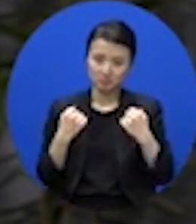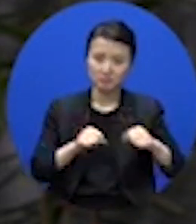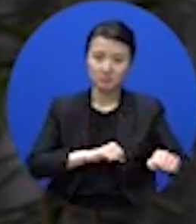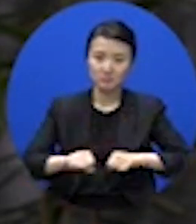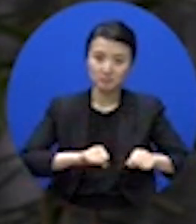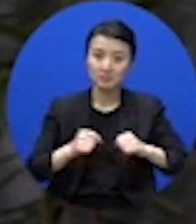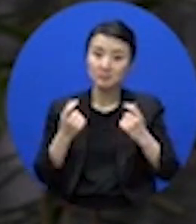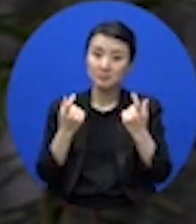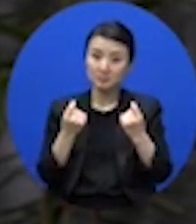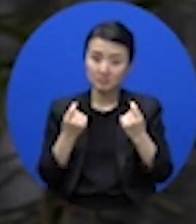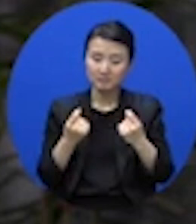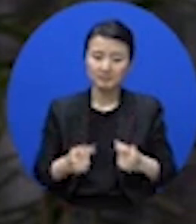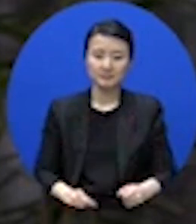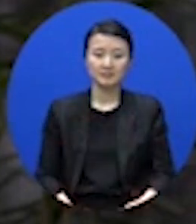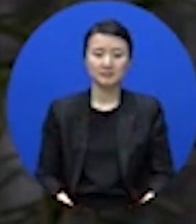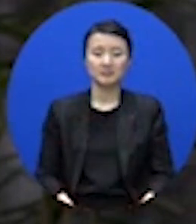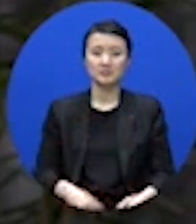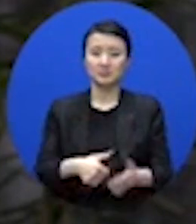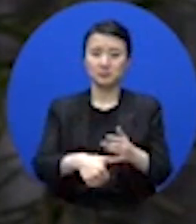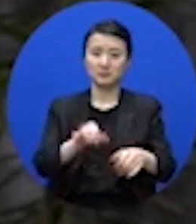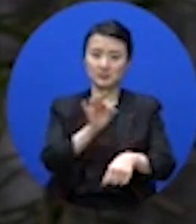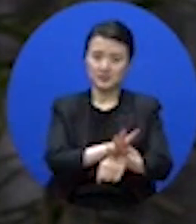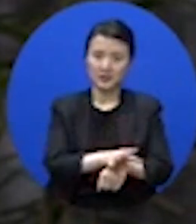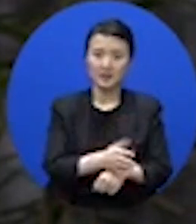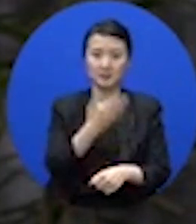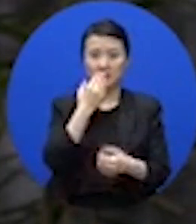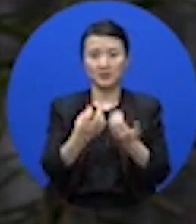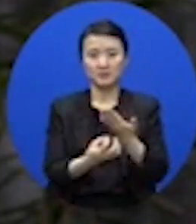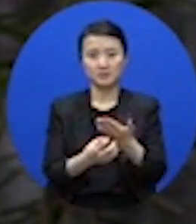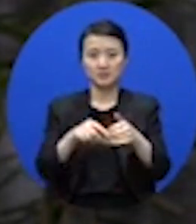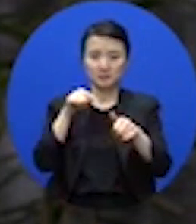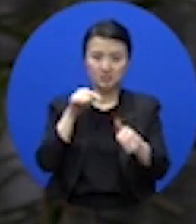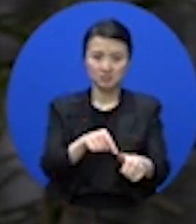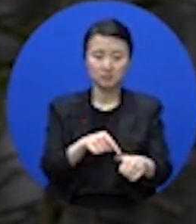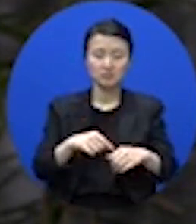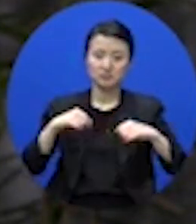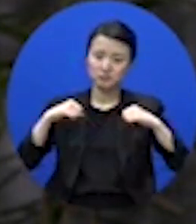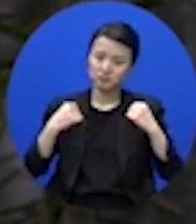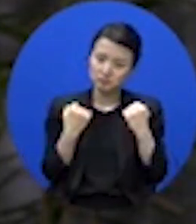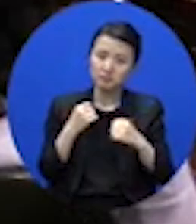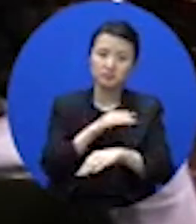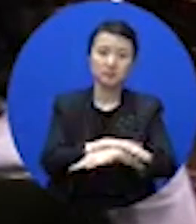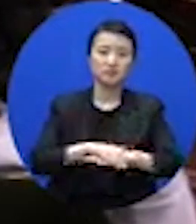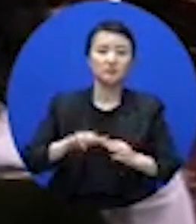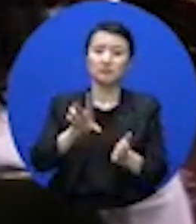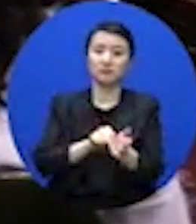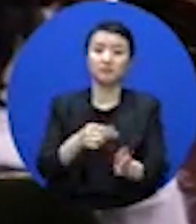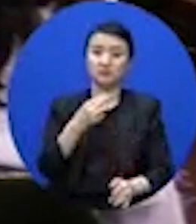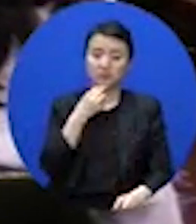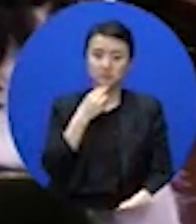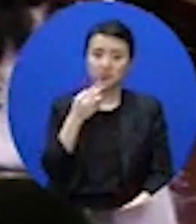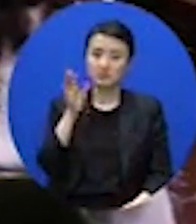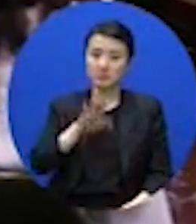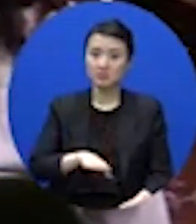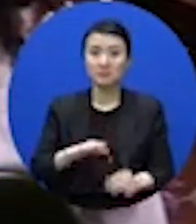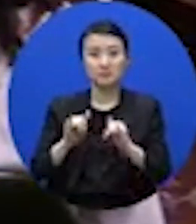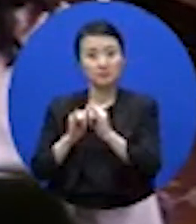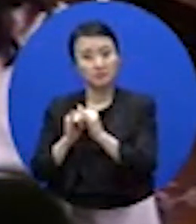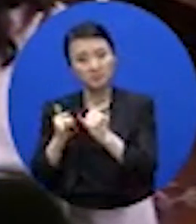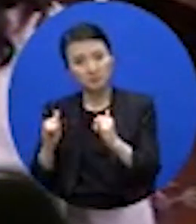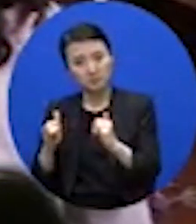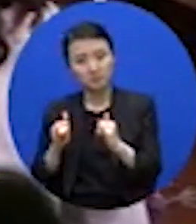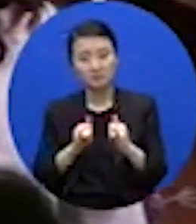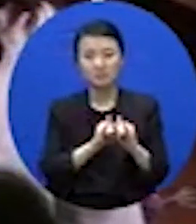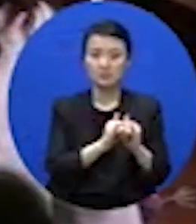밥하라 그럼 밥하고, 장 봐와라 하면 봐오고, 문제가 없어요. 근데 사람과